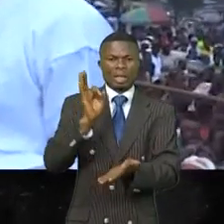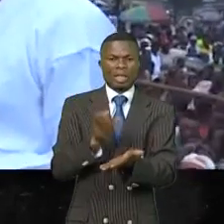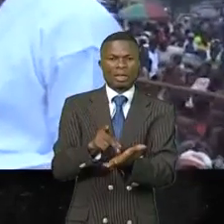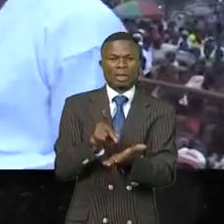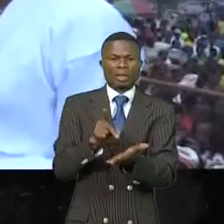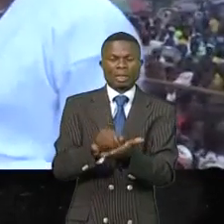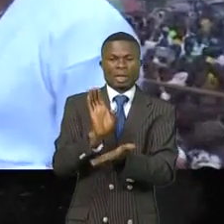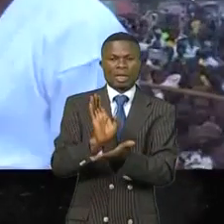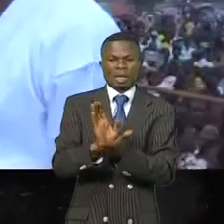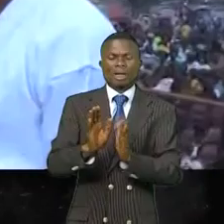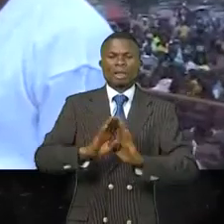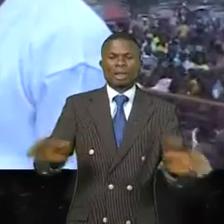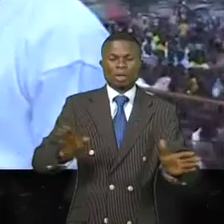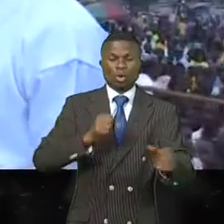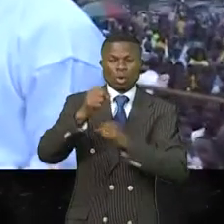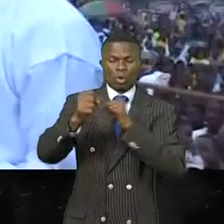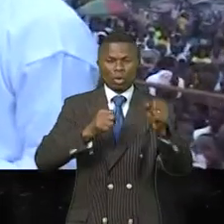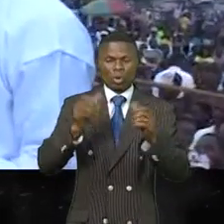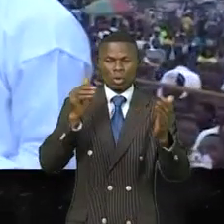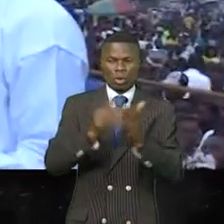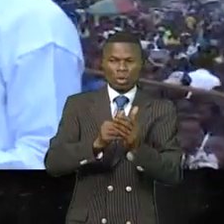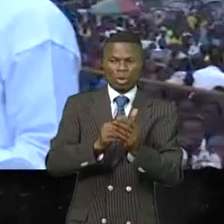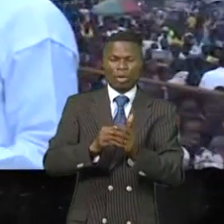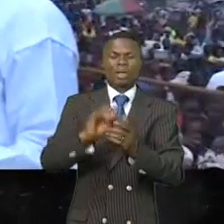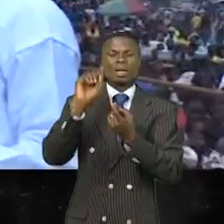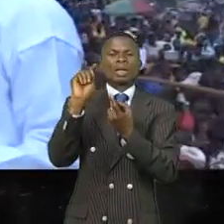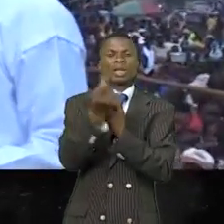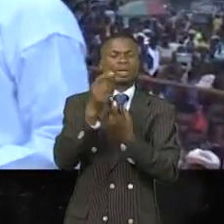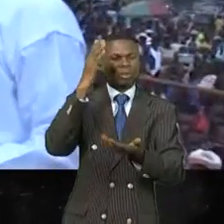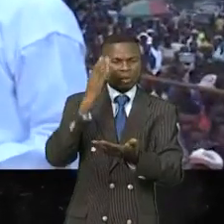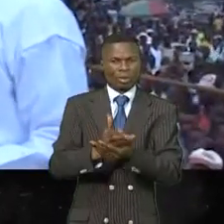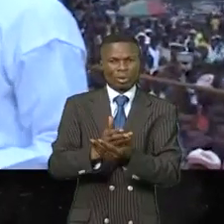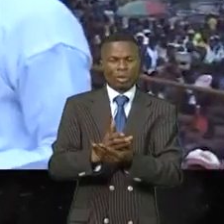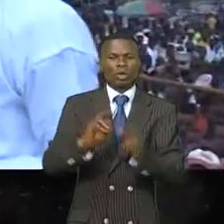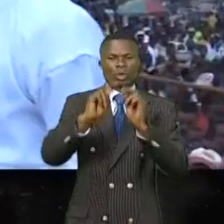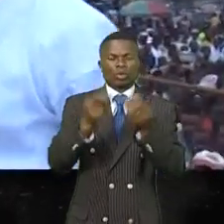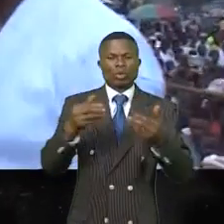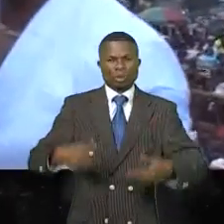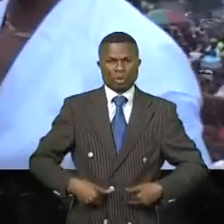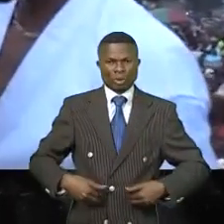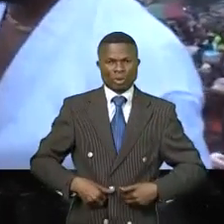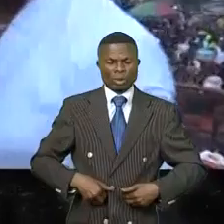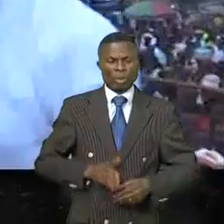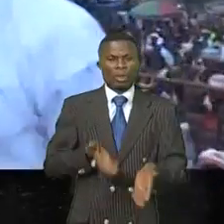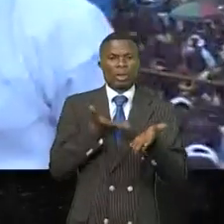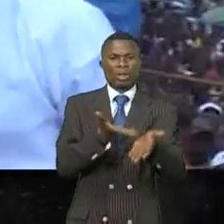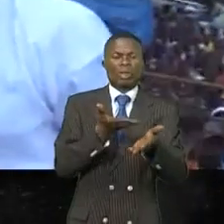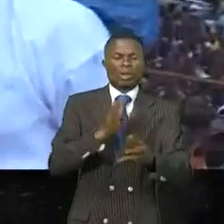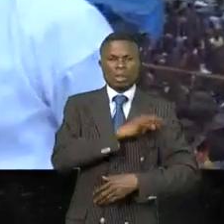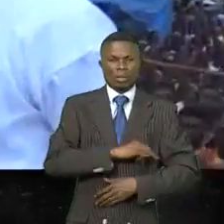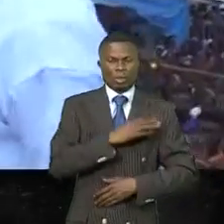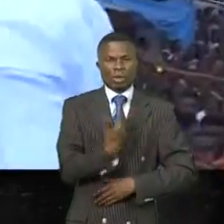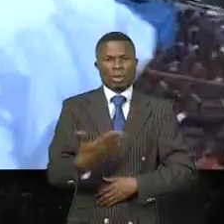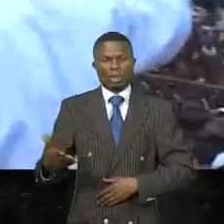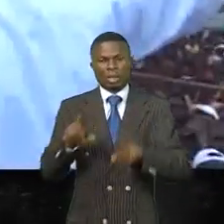mérite en guise de son combat contre le tribalisme dans les milieux de la jeunesse, pour son accompagnement moral, matériel